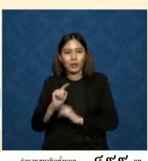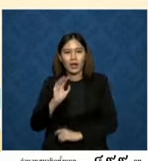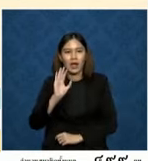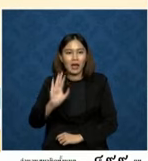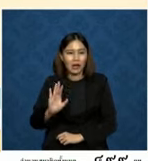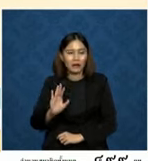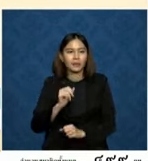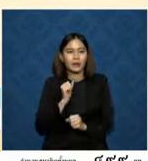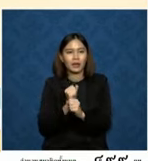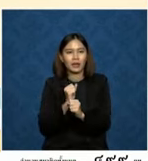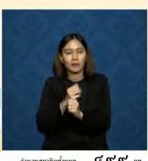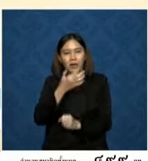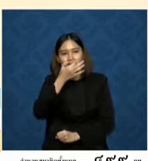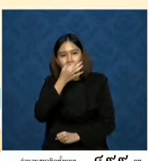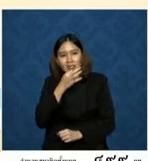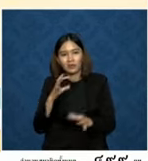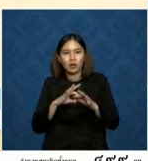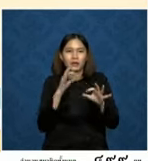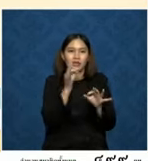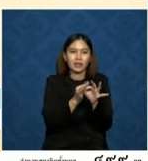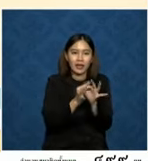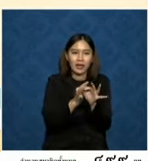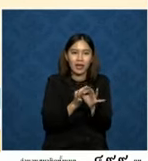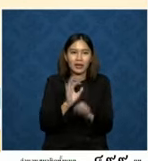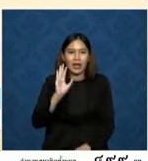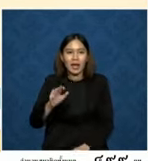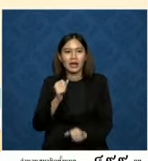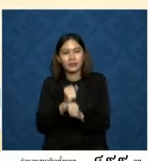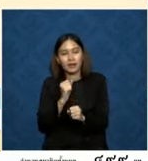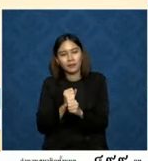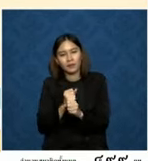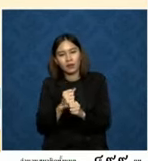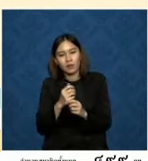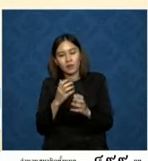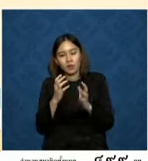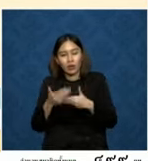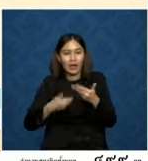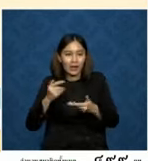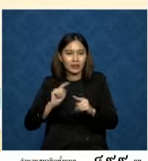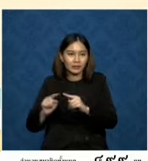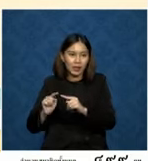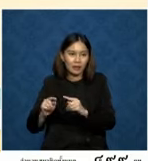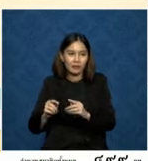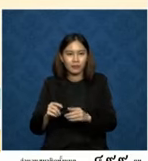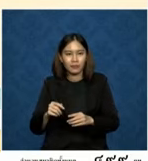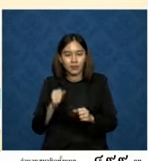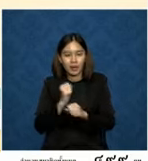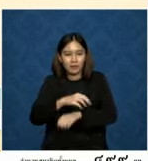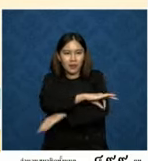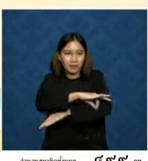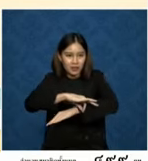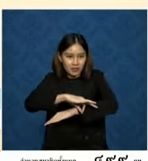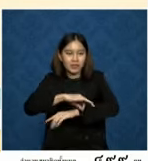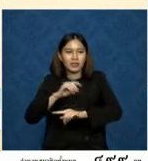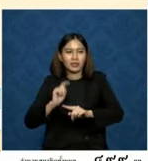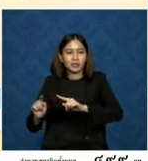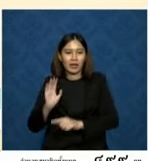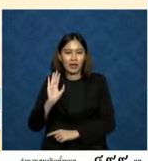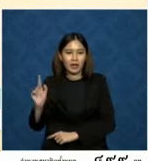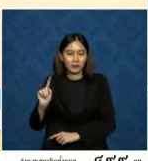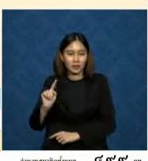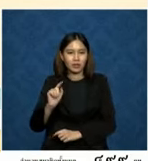มิให้ประกอบอาชีพธนาคารห้ามไม่ให้ประกอบอาชีพในหน้าห้ามมิให้เป็นสมุดบัญชีในบริษัทจำกัดห้ามมิ